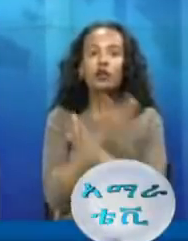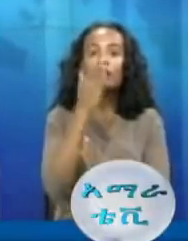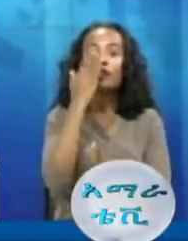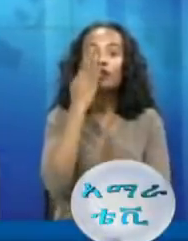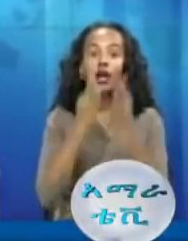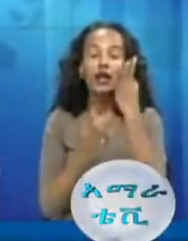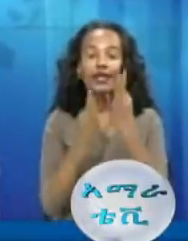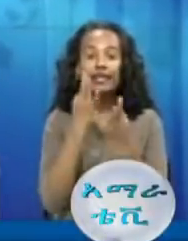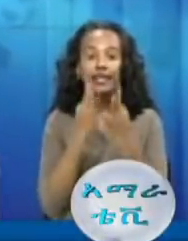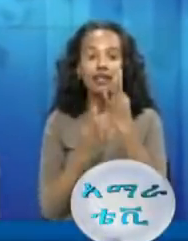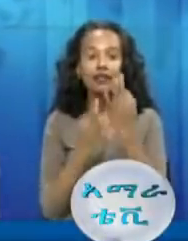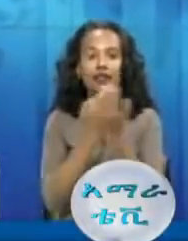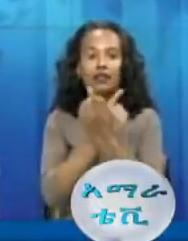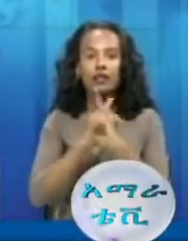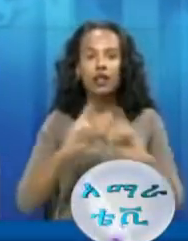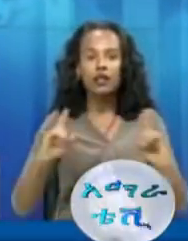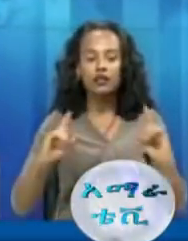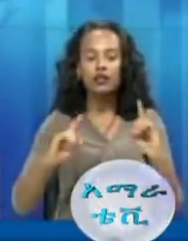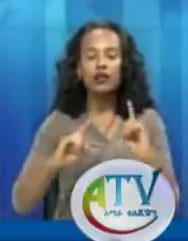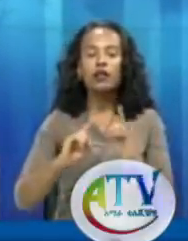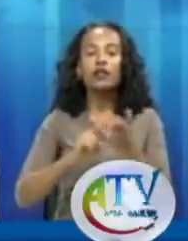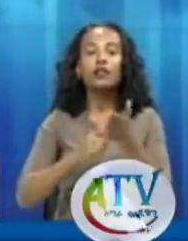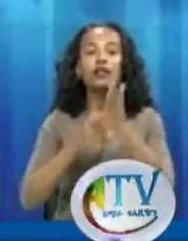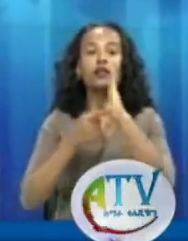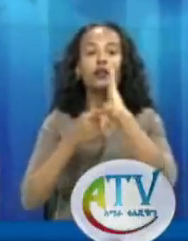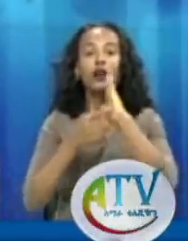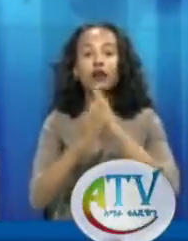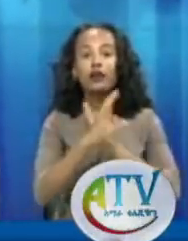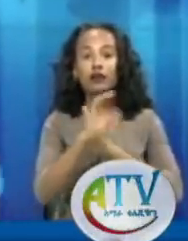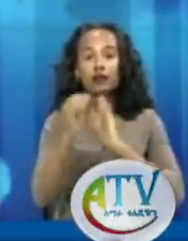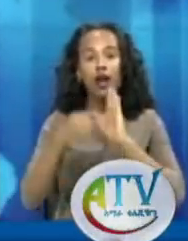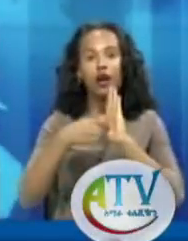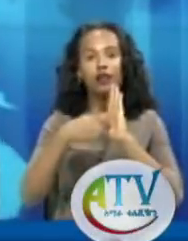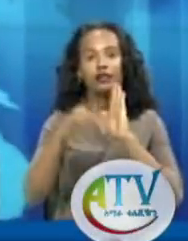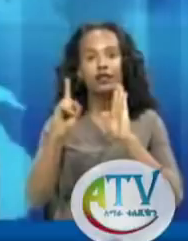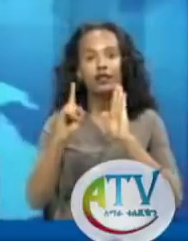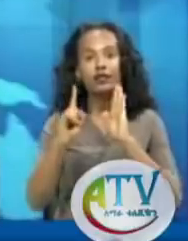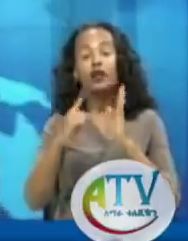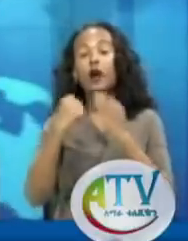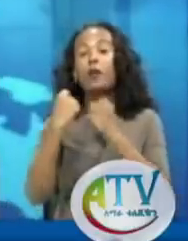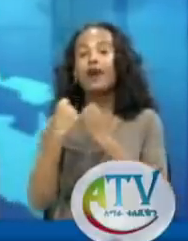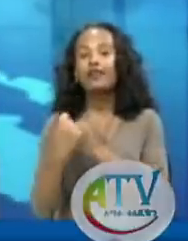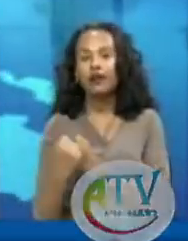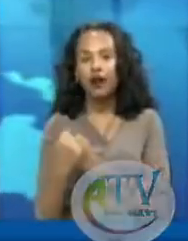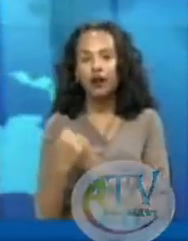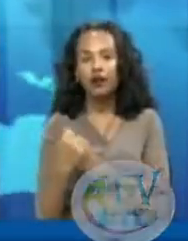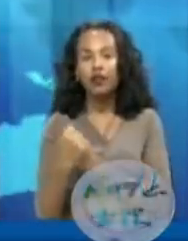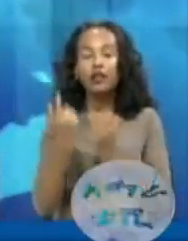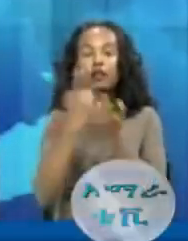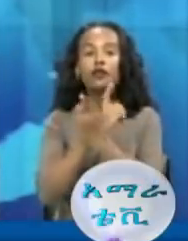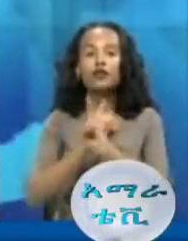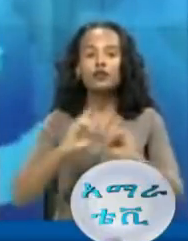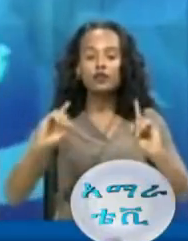የዳኝነት ነጻነት፣ ተጠያቂነትንና ግልጽነትን ማጠናከር፣